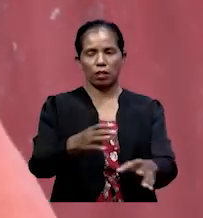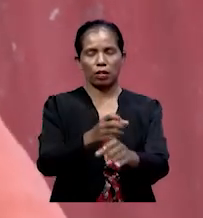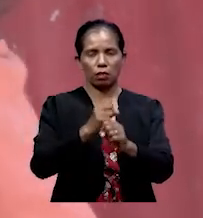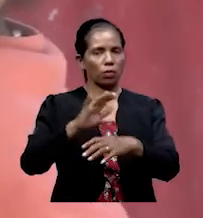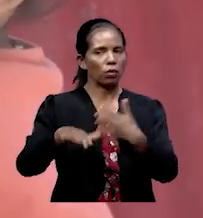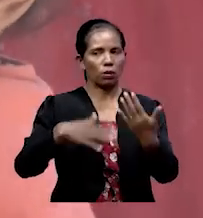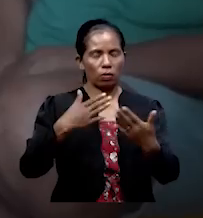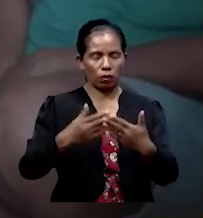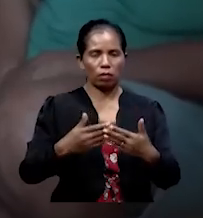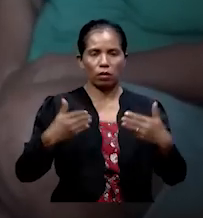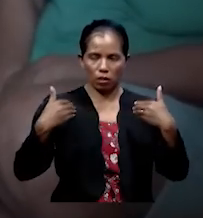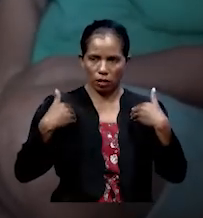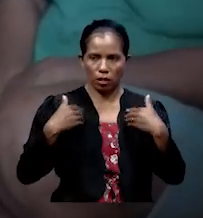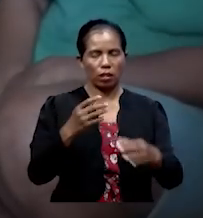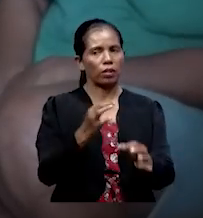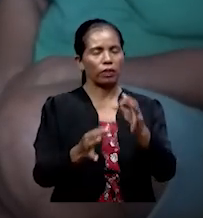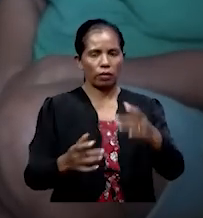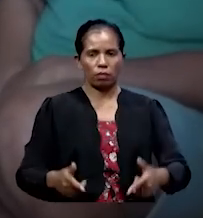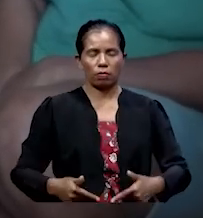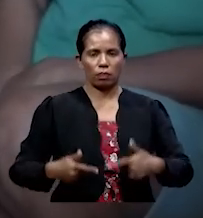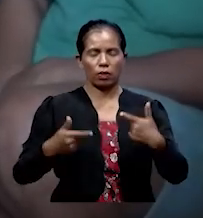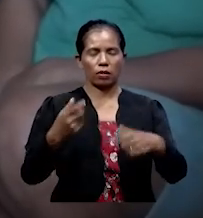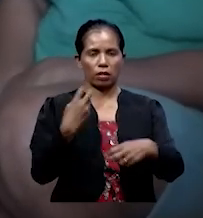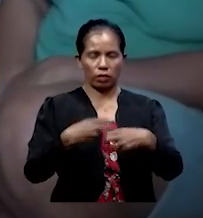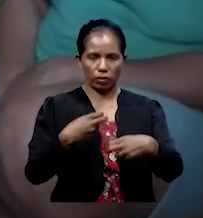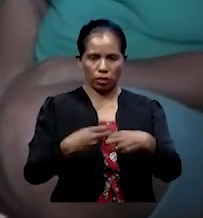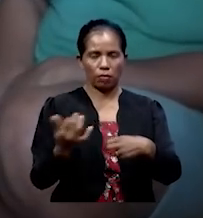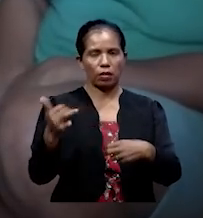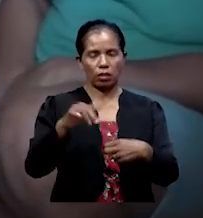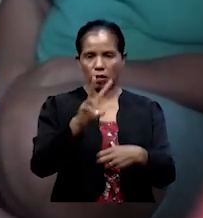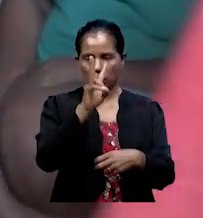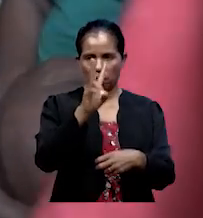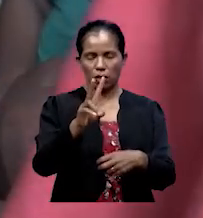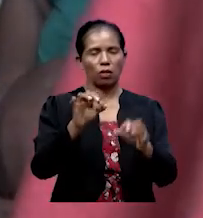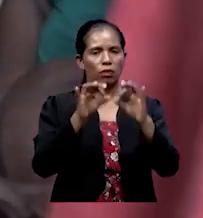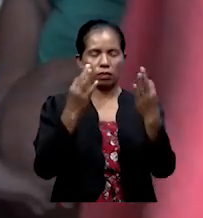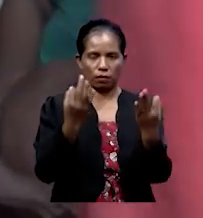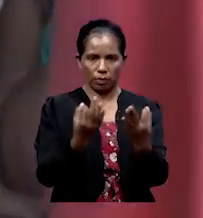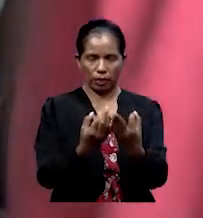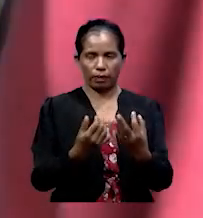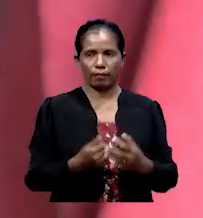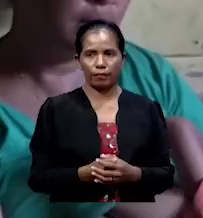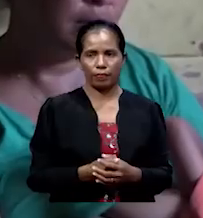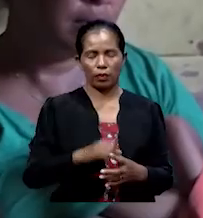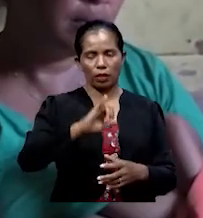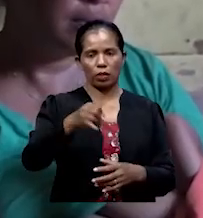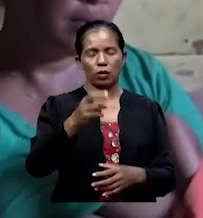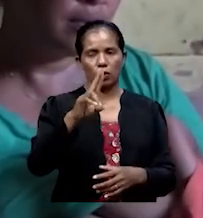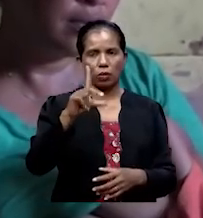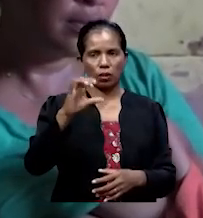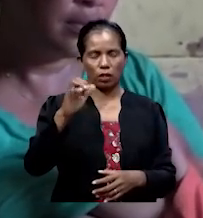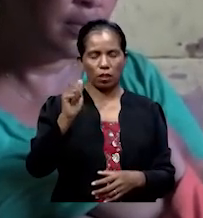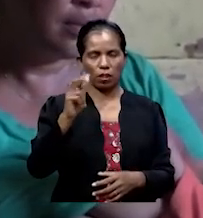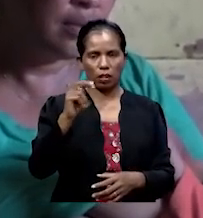hotu ne be mosu. Mas ki moris o kondisau ne be difisil basir nen rua ho familia. Juliano hanesan amang ne be